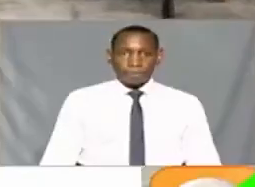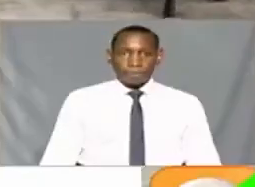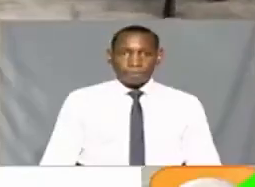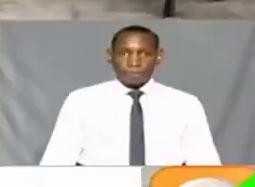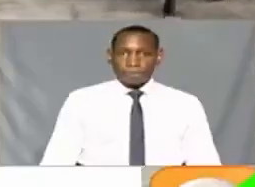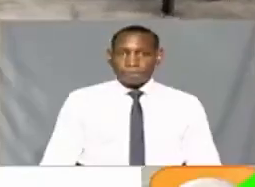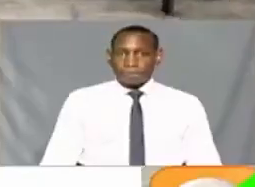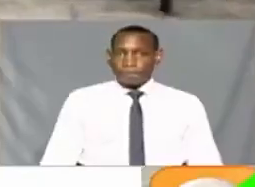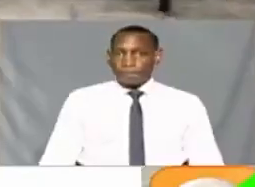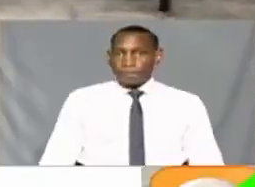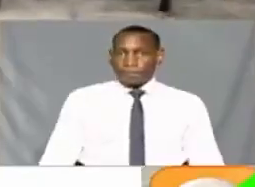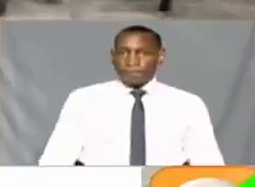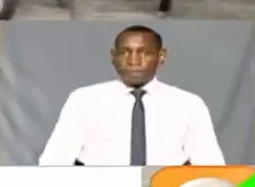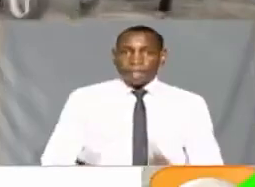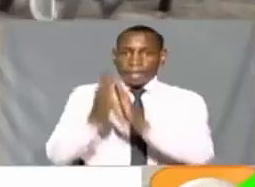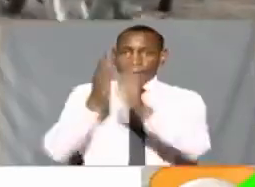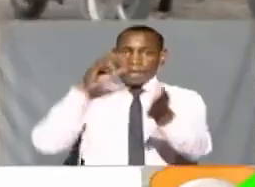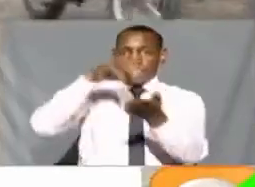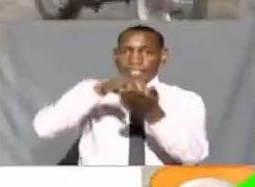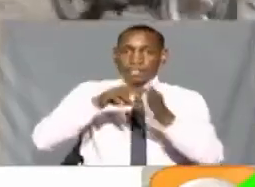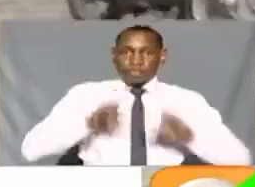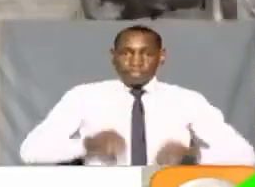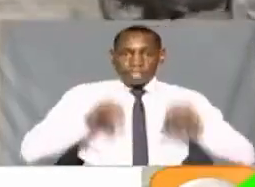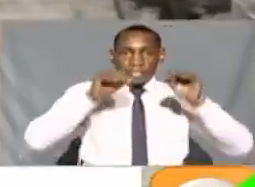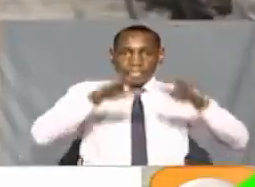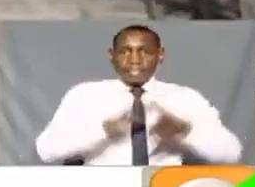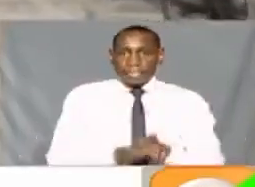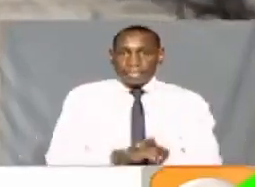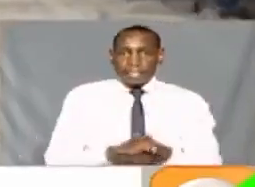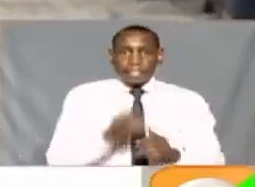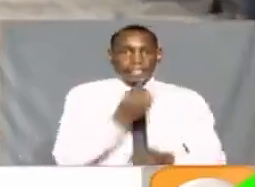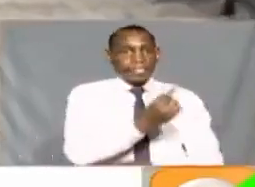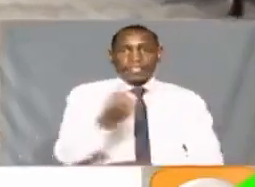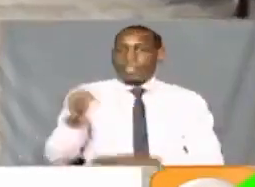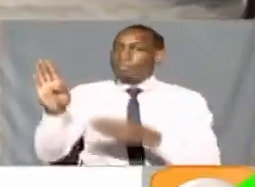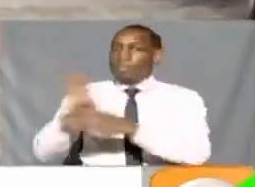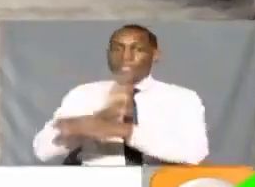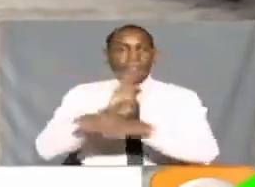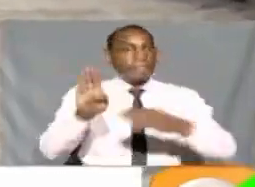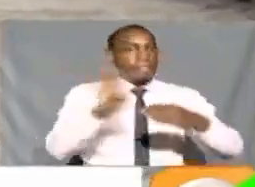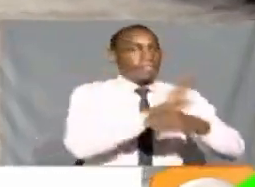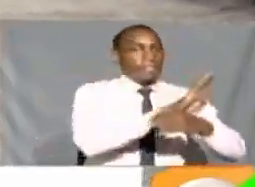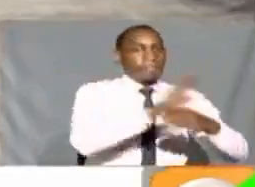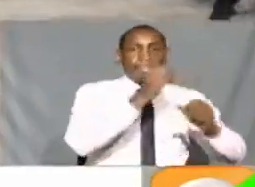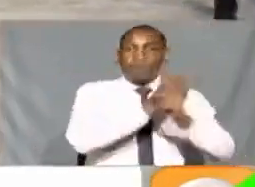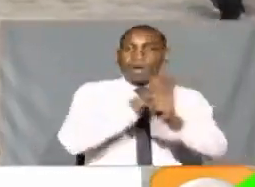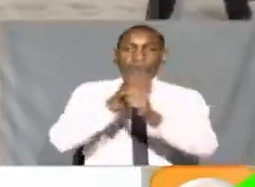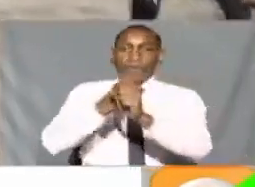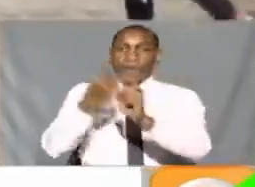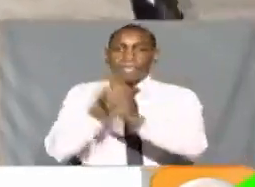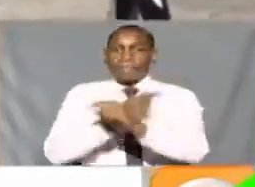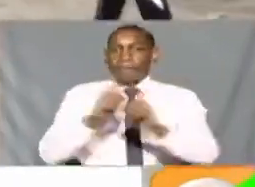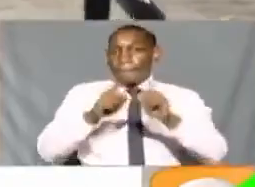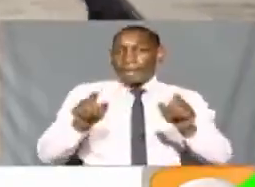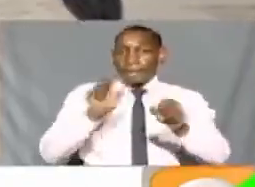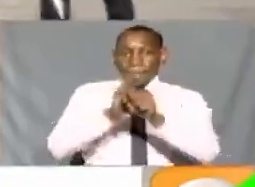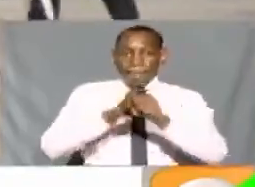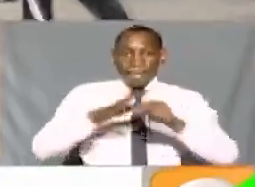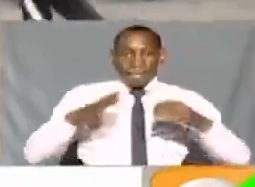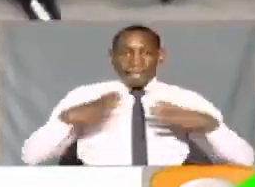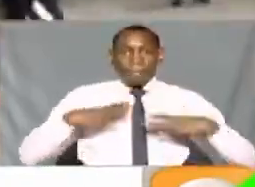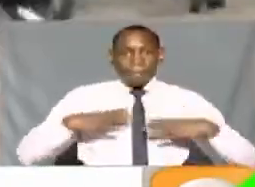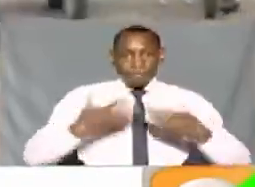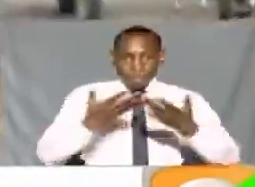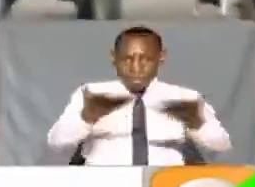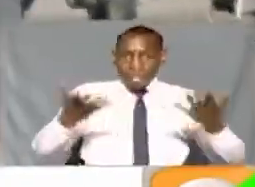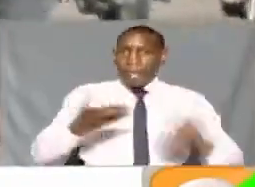Kumekucha katika kituo kikuu cha magari cha Kitengela, na kila mmoja yuko katika pilka pilka za kujitafutia riziki. Lakini japo idadi kubwa ya